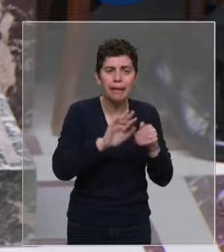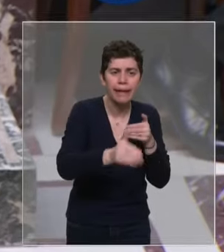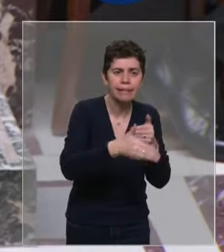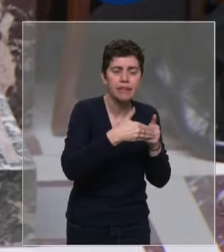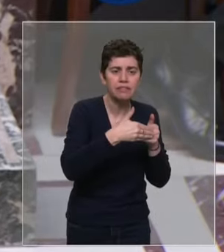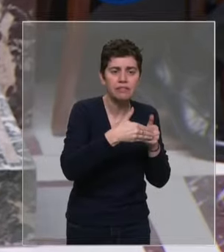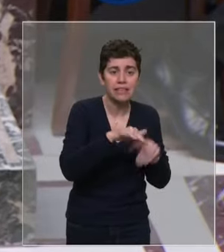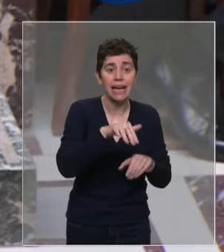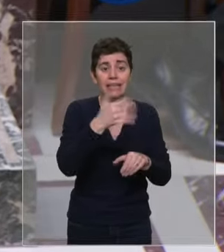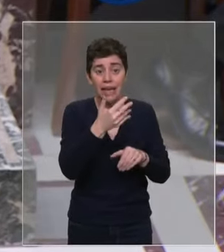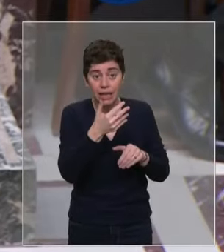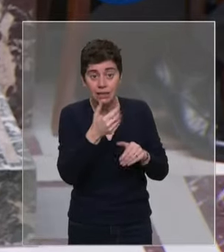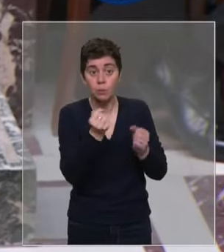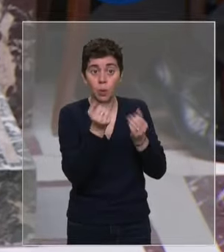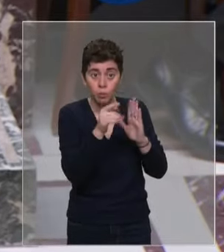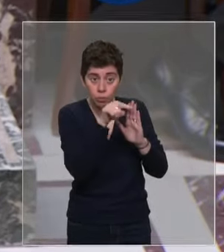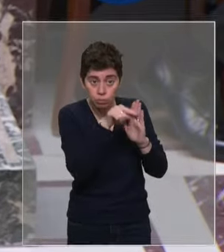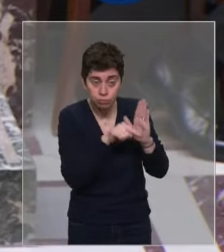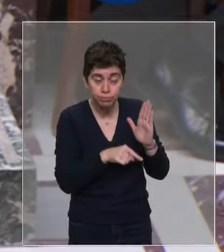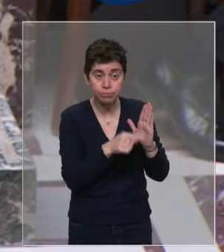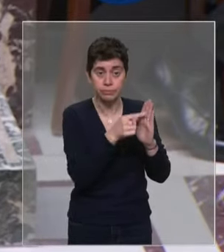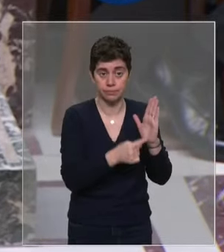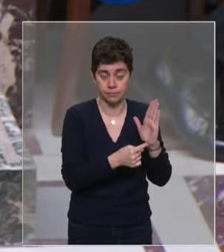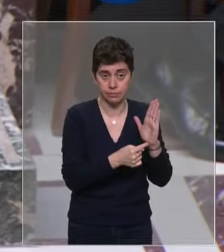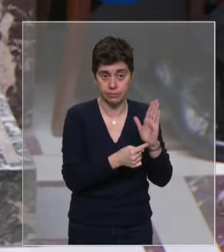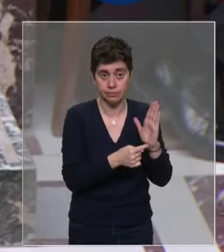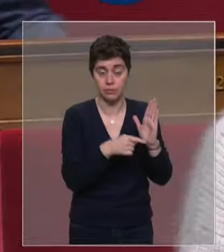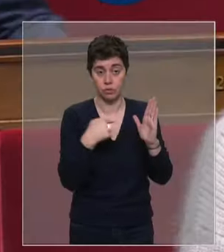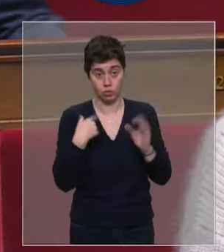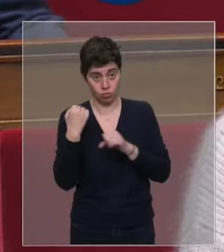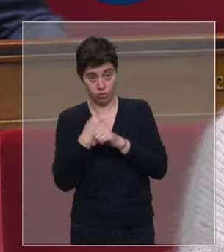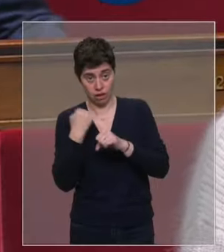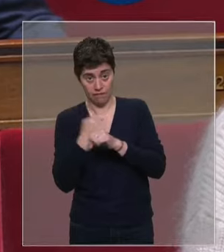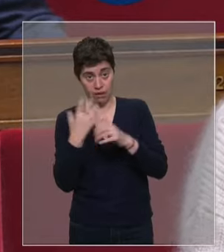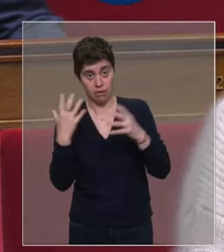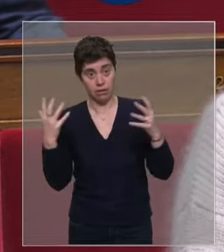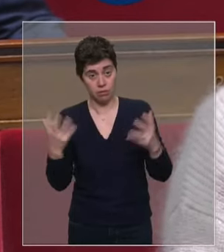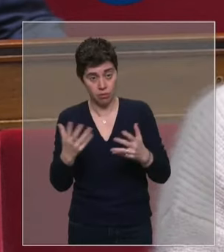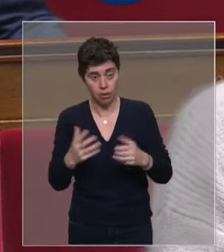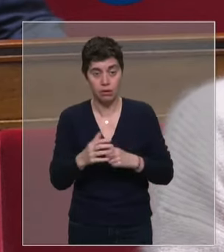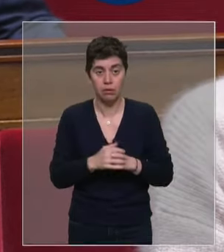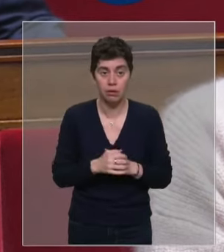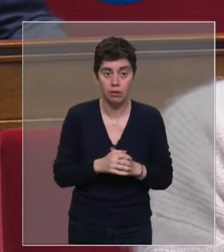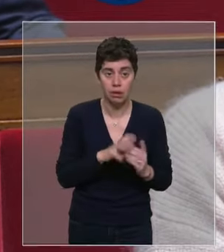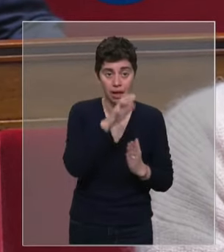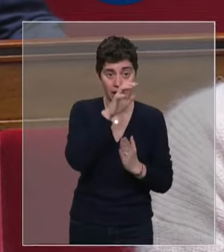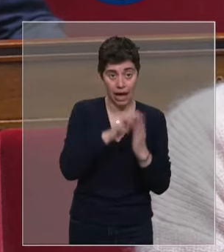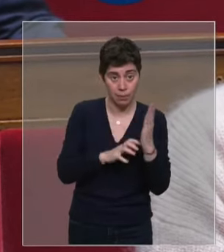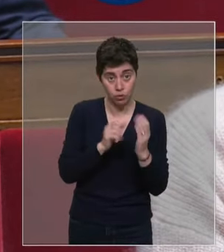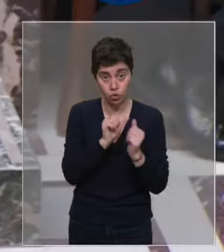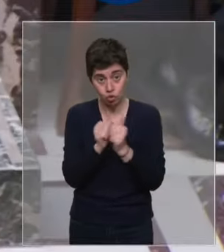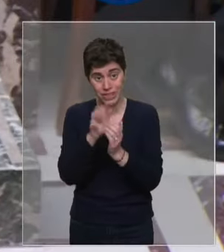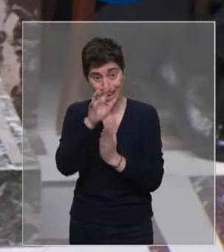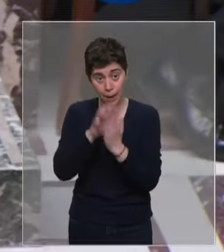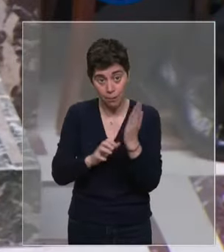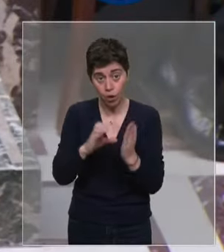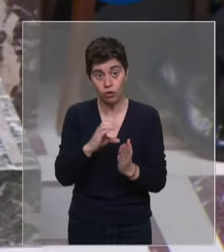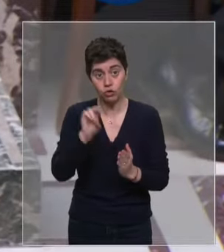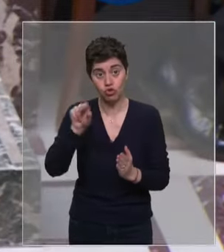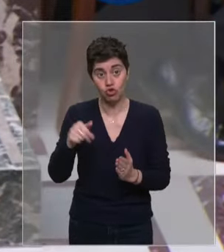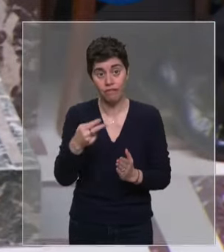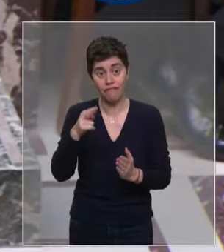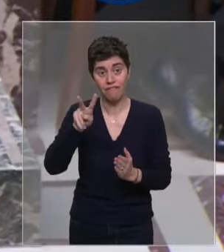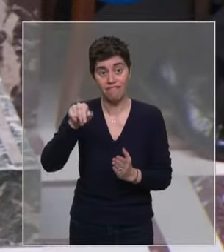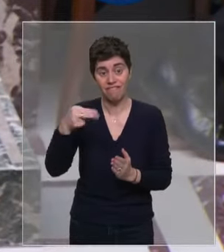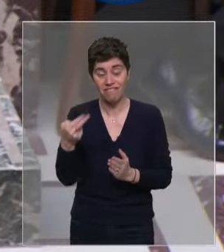faites dans le rapport Chauvin. Et la base de notre travail sera bien sûr le rapport Chauvin, parce que la question qui est